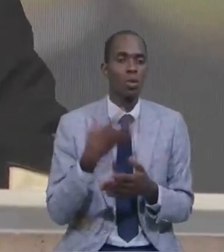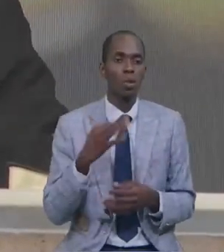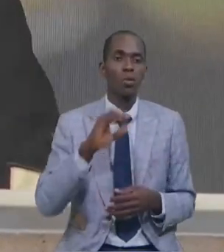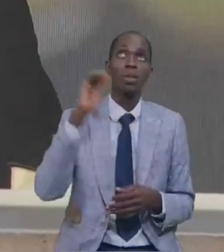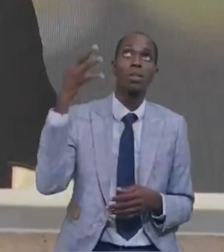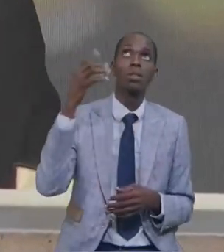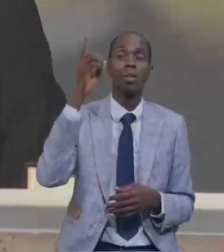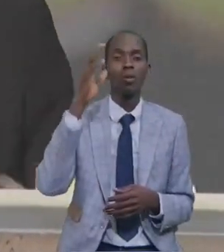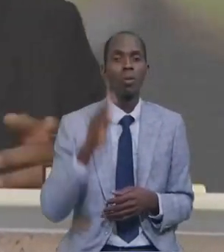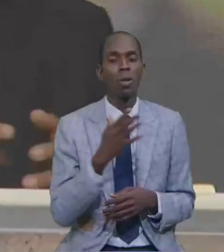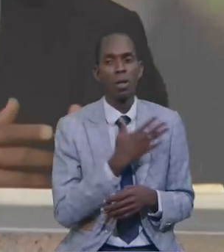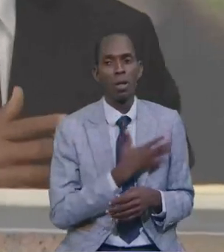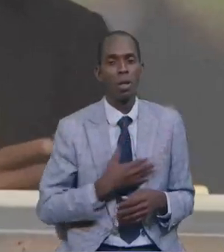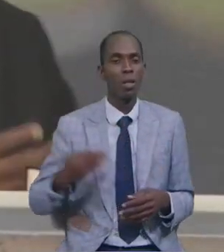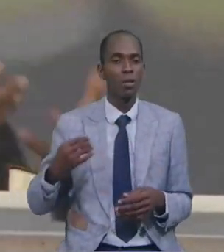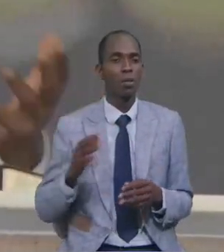toutes ces choses de côté,